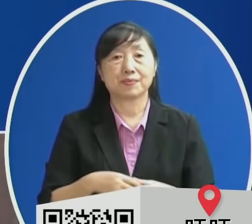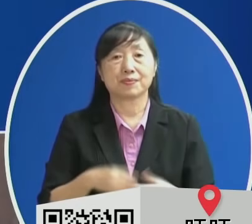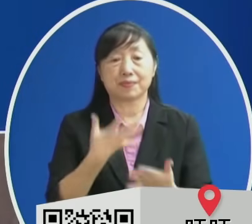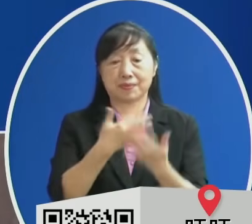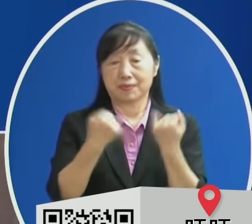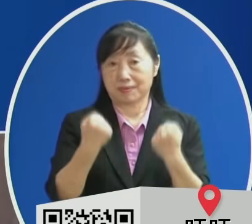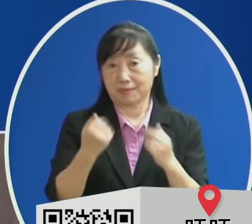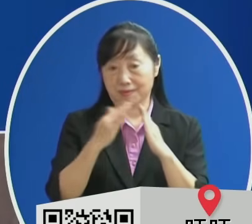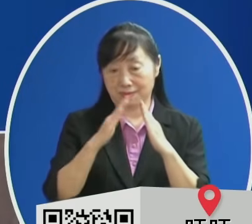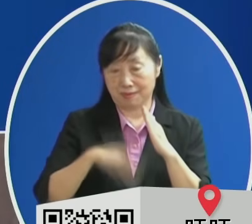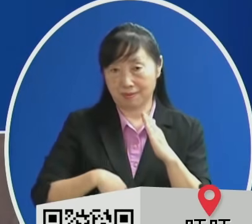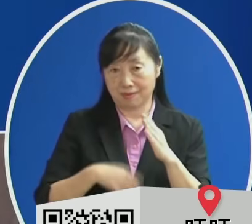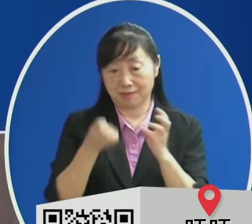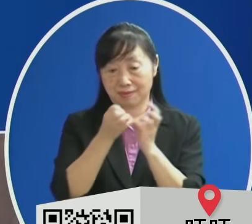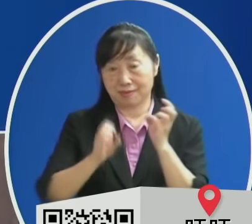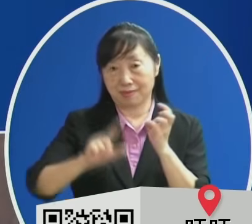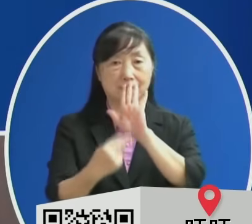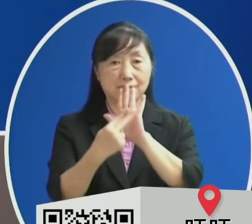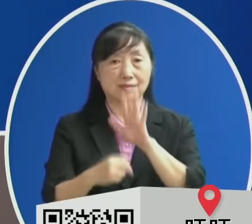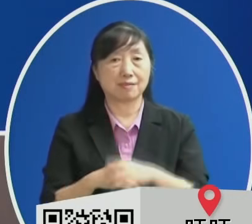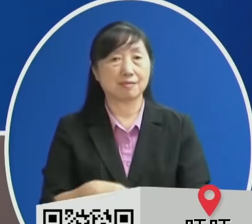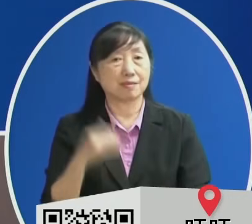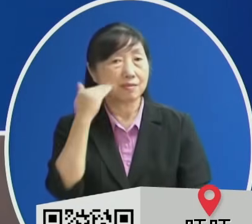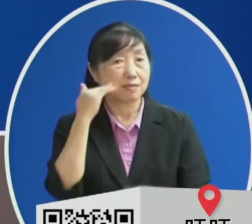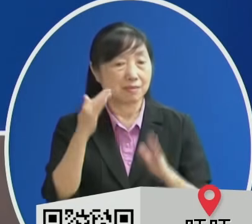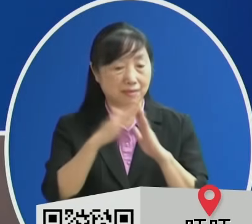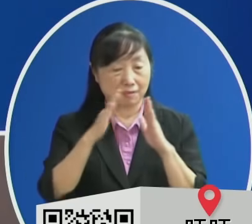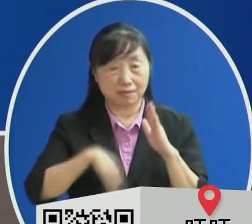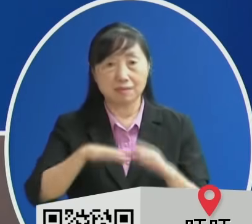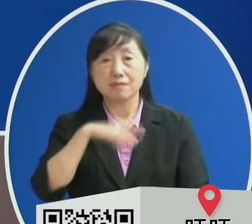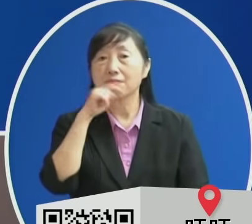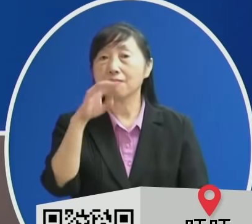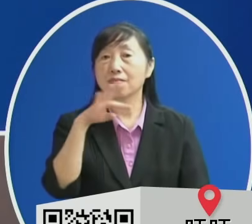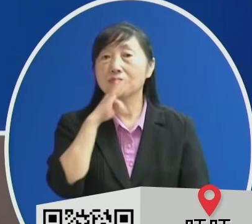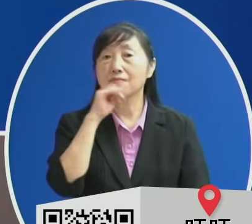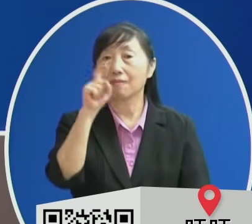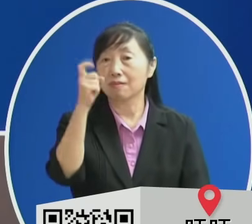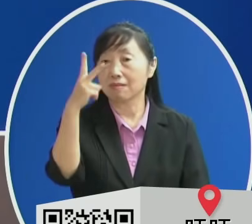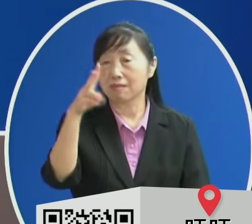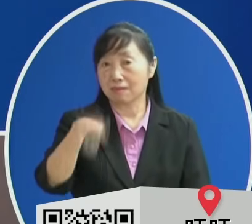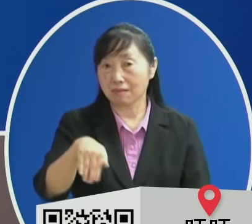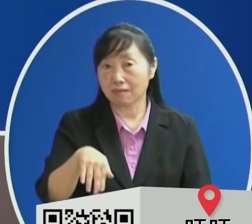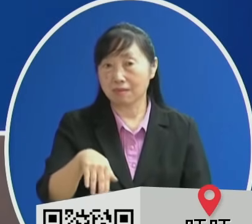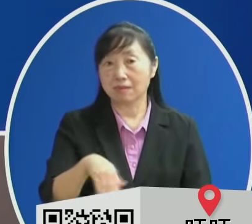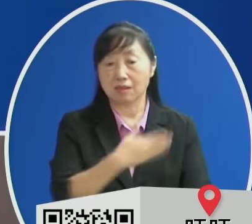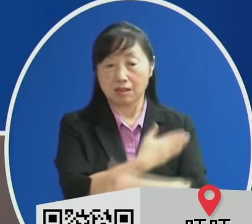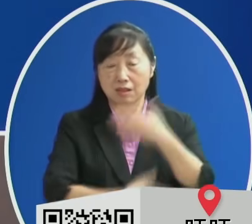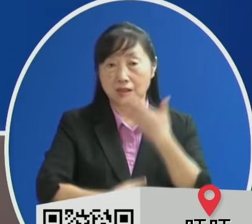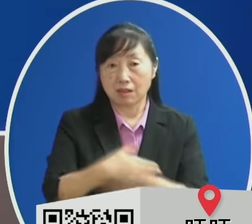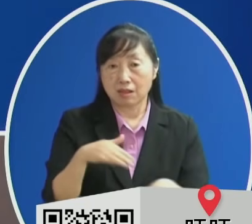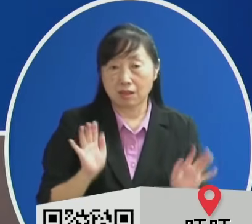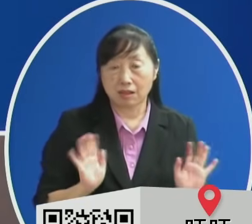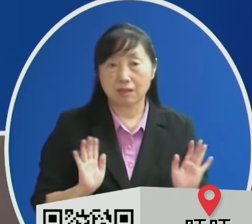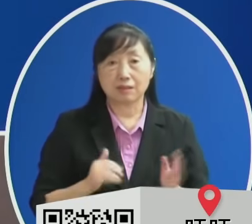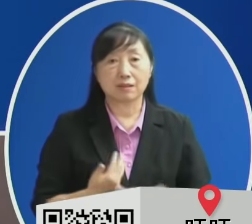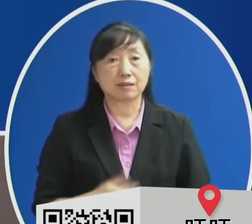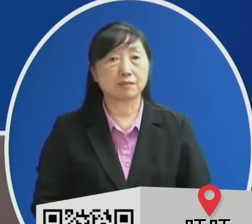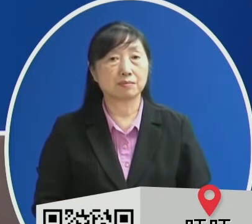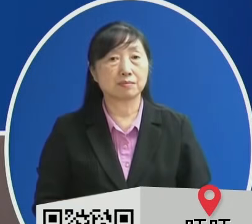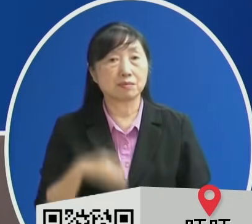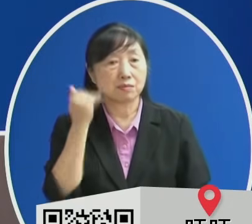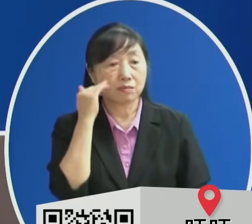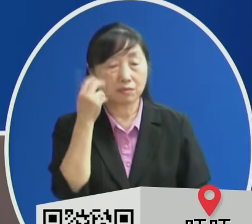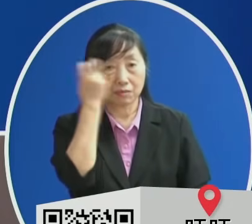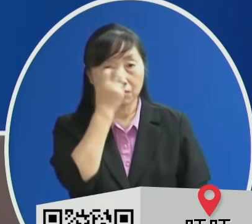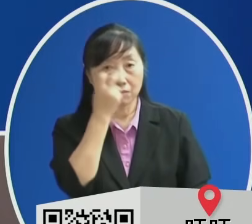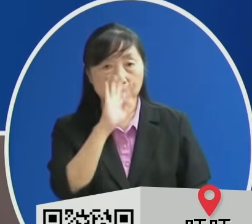家线上学习为主，家中有12岁以下的学童或是身心障碍的子女，那么照顾